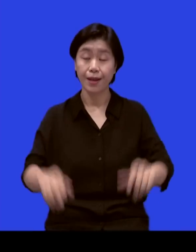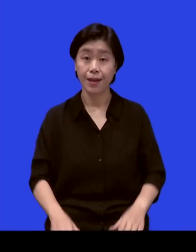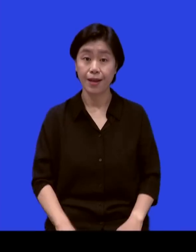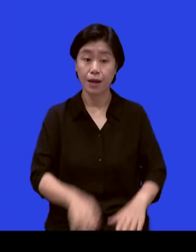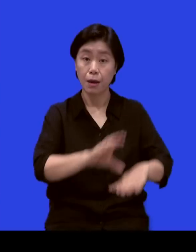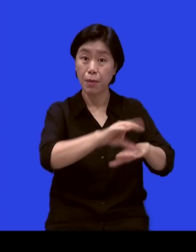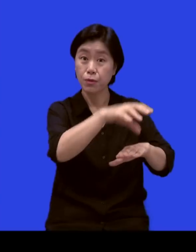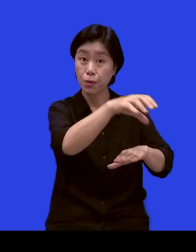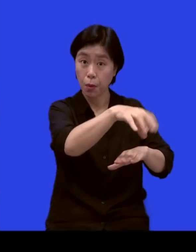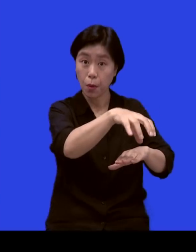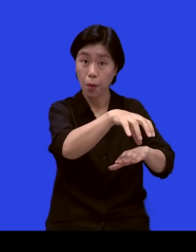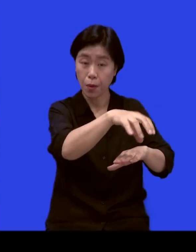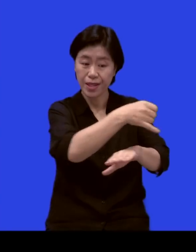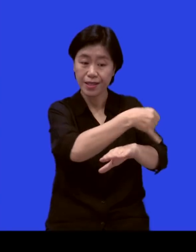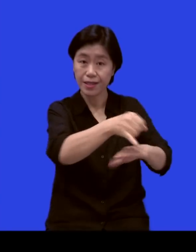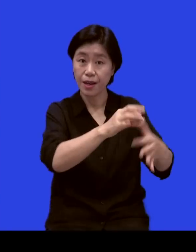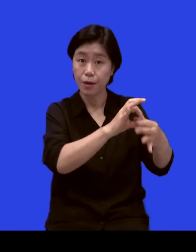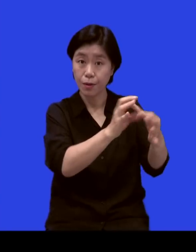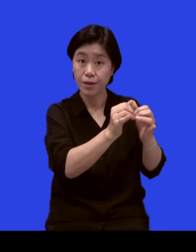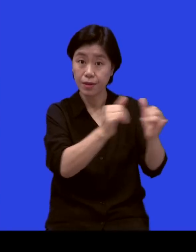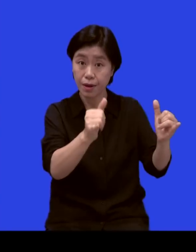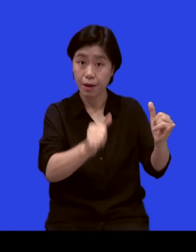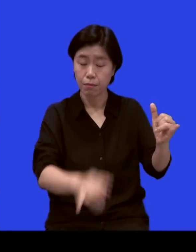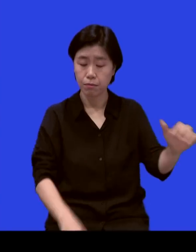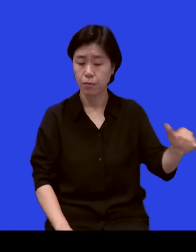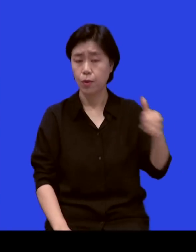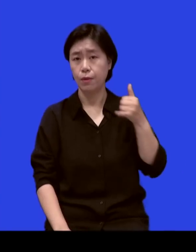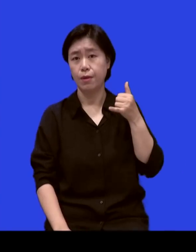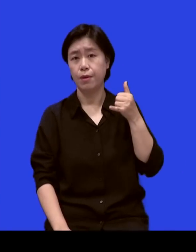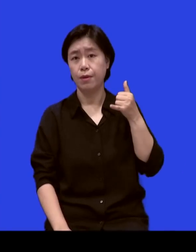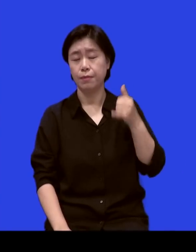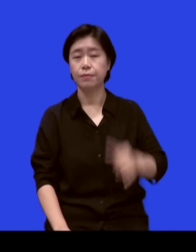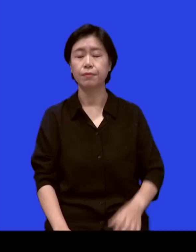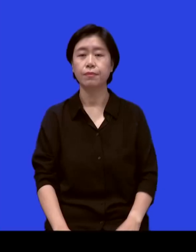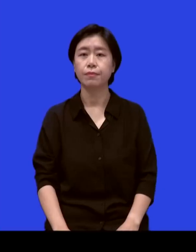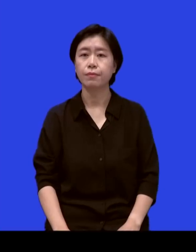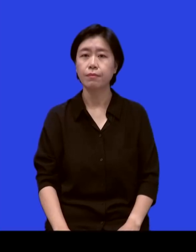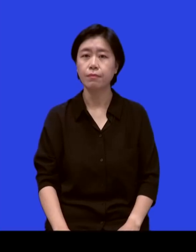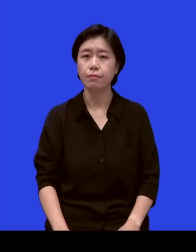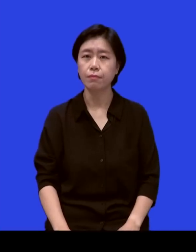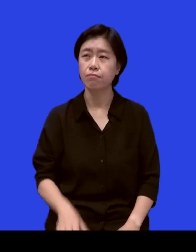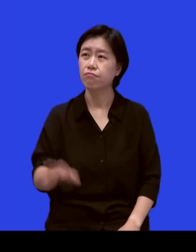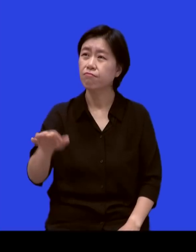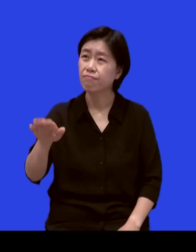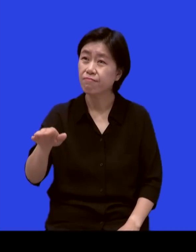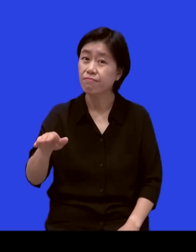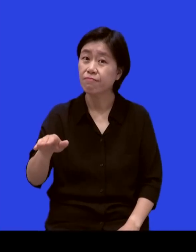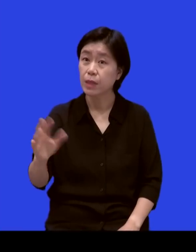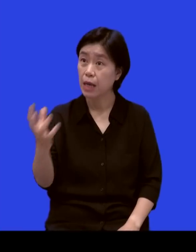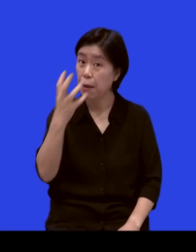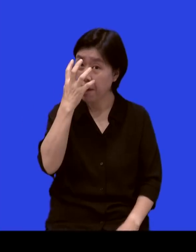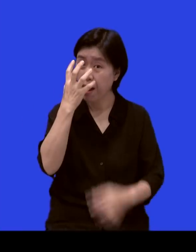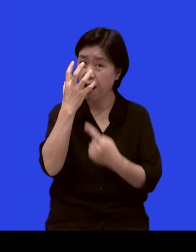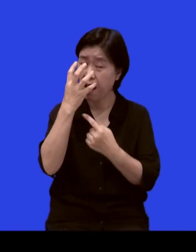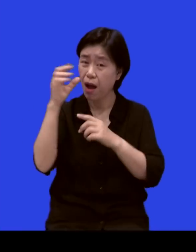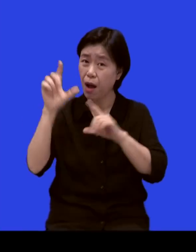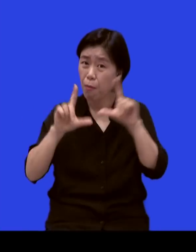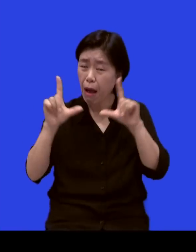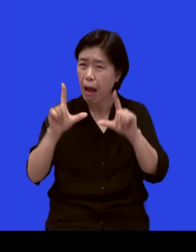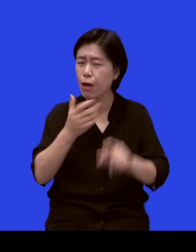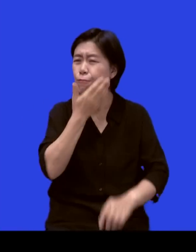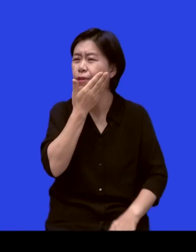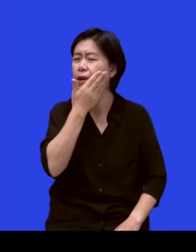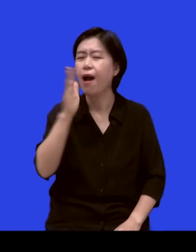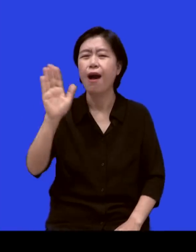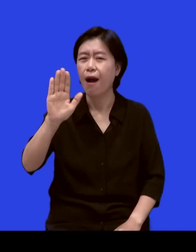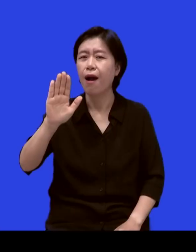디자이너가 현장에 있잖아요. 예. 녹화 때. 네. 그래서 전화가 저한테 왔어요. 네. 이거를 좀 강렬한 예. 좀